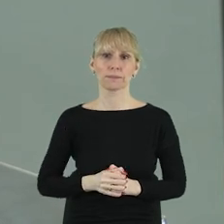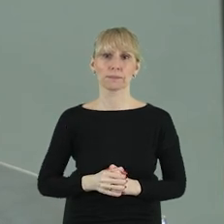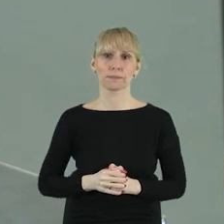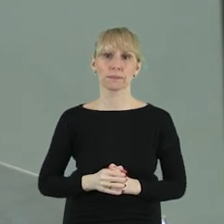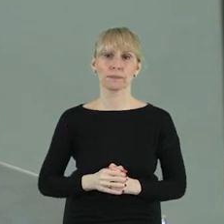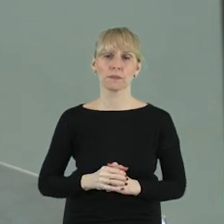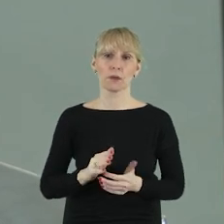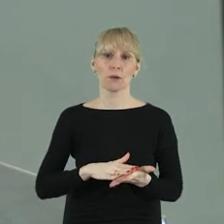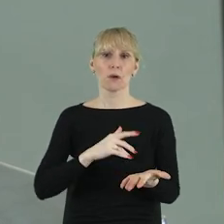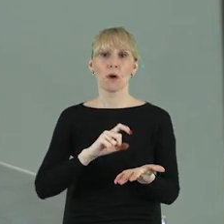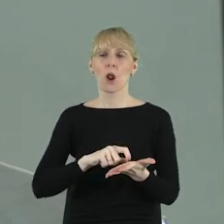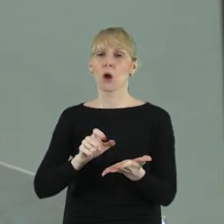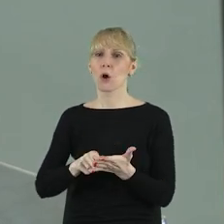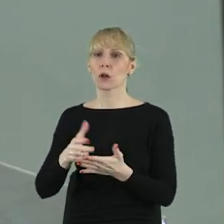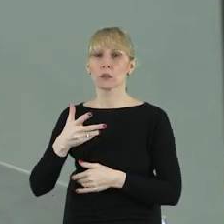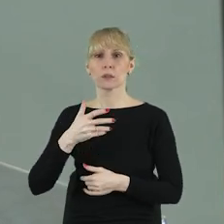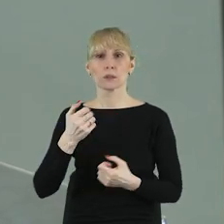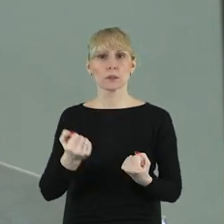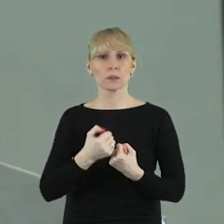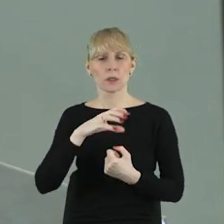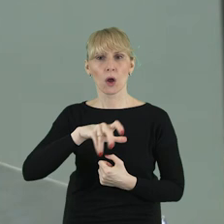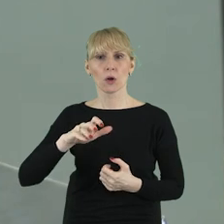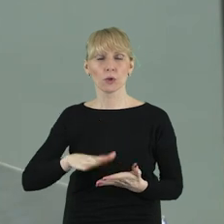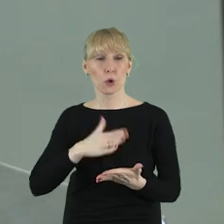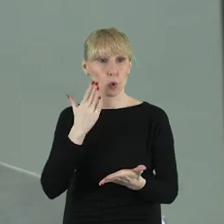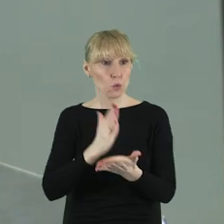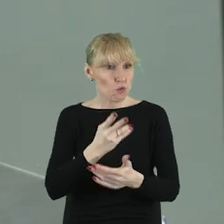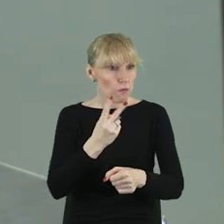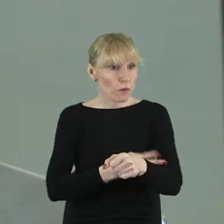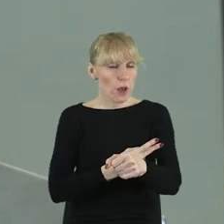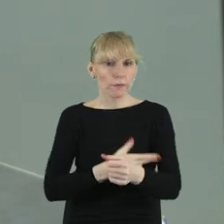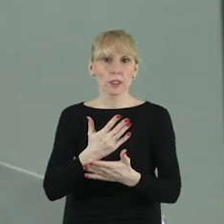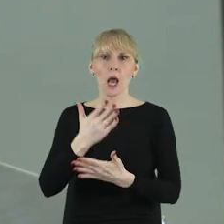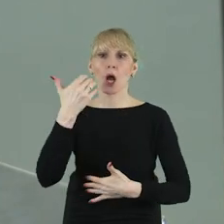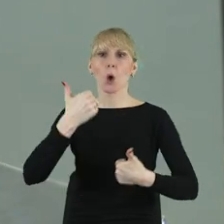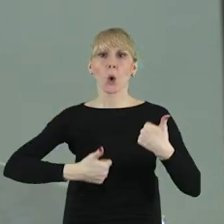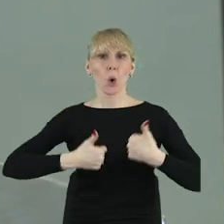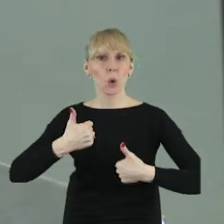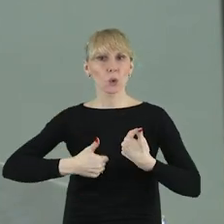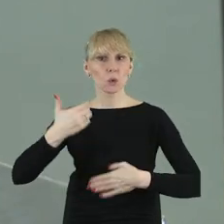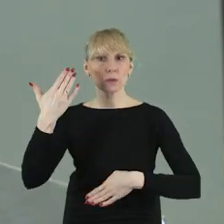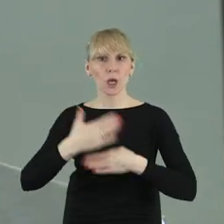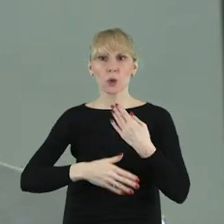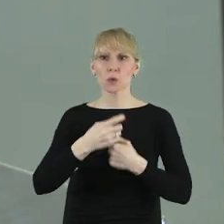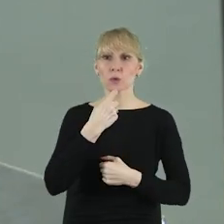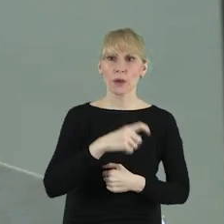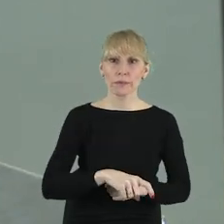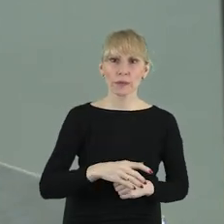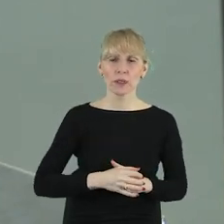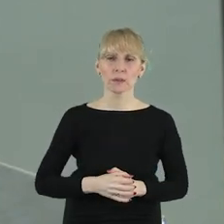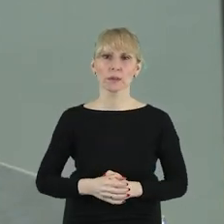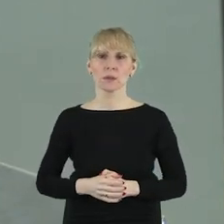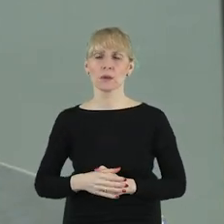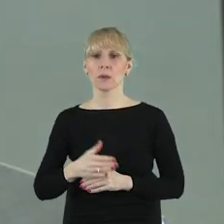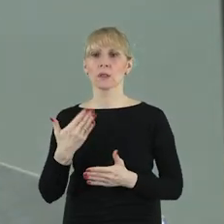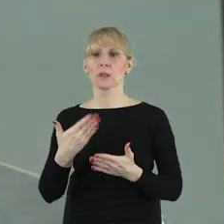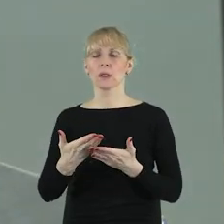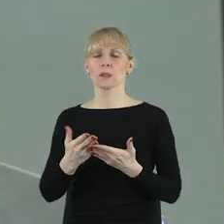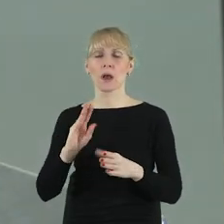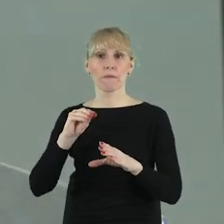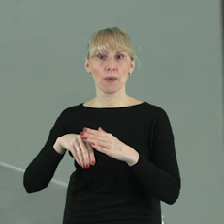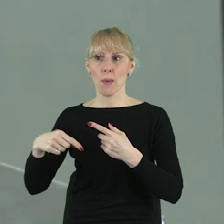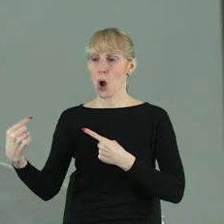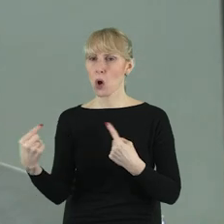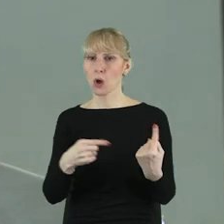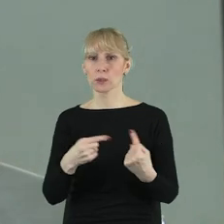niektórych lokalnych grup działania w czerwcu, kiedy konkurs kończył się w kwietniu. Notabene